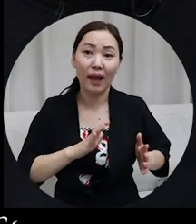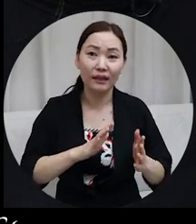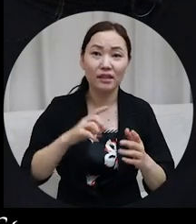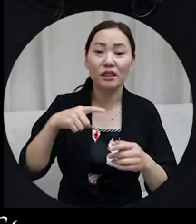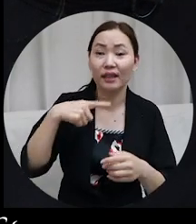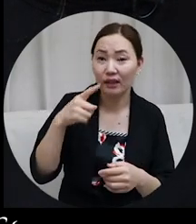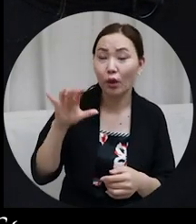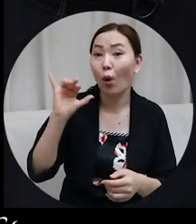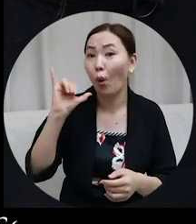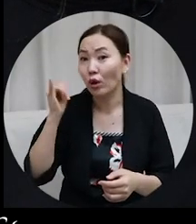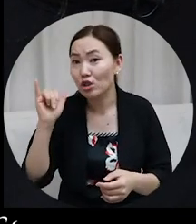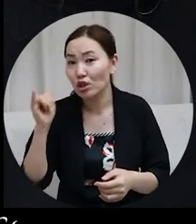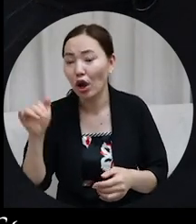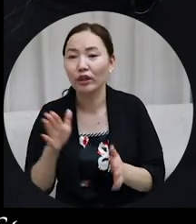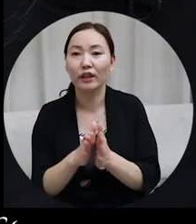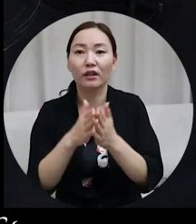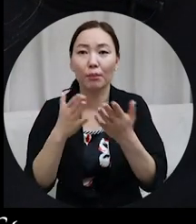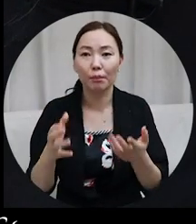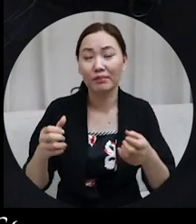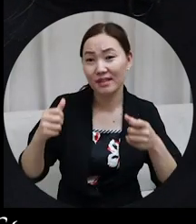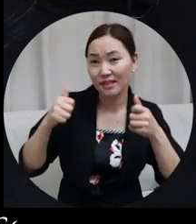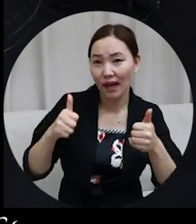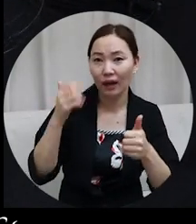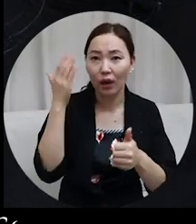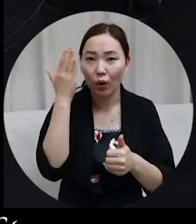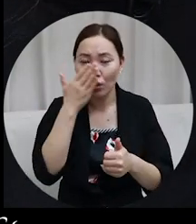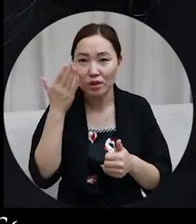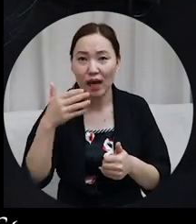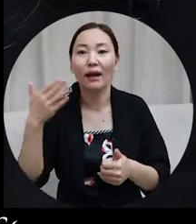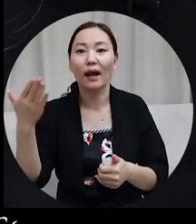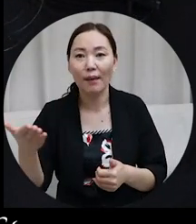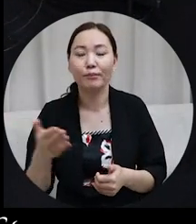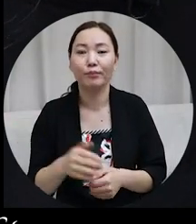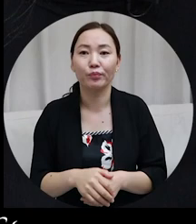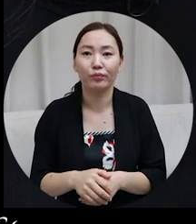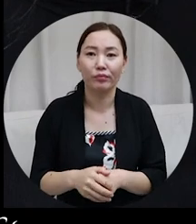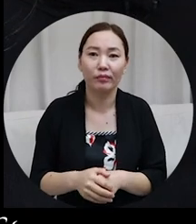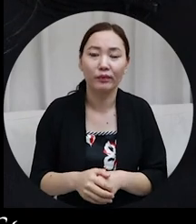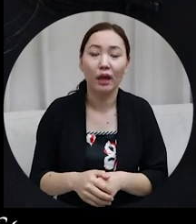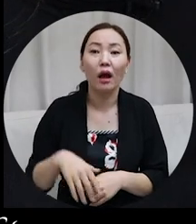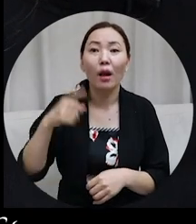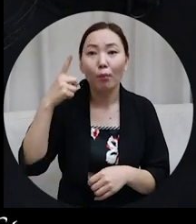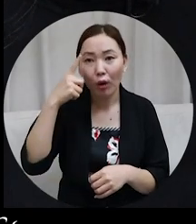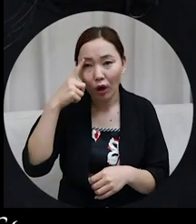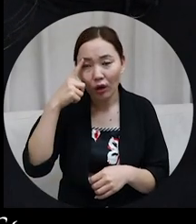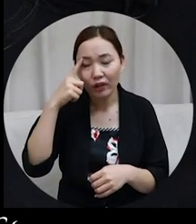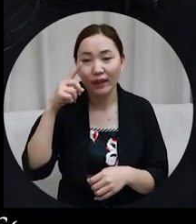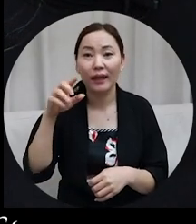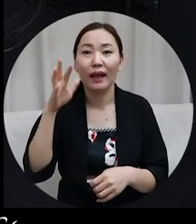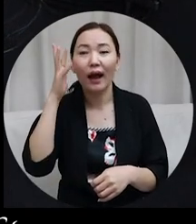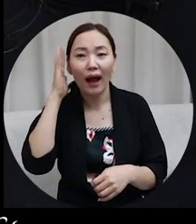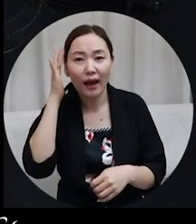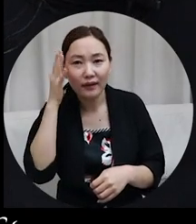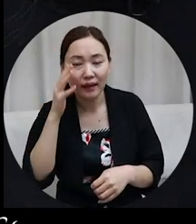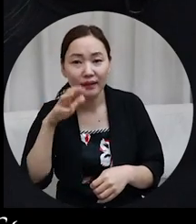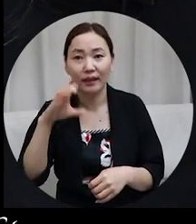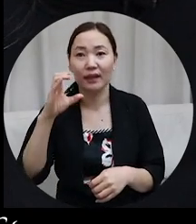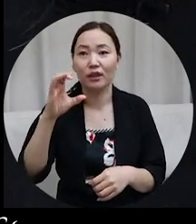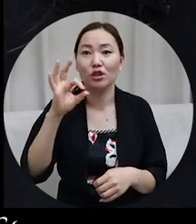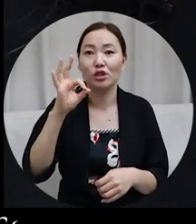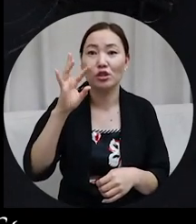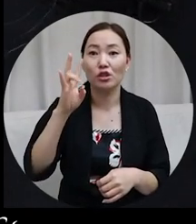хэлэхэд уран зохиолын ном маш сайн уншаарай. Ялангуяа дэлхийн сонгодгууд, Оросын сонгодгууд, Монголын сонгодгуудаас сайн уншиж